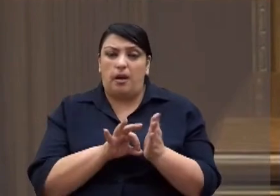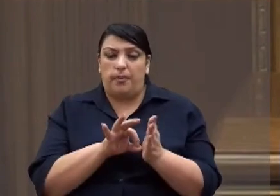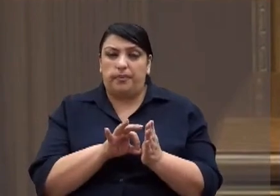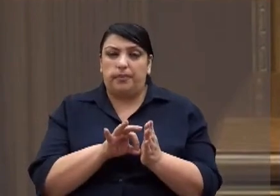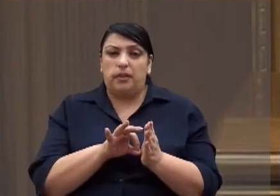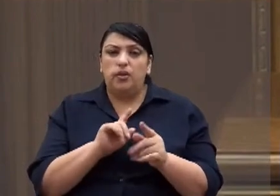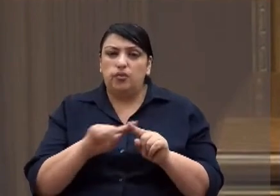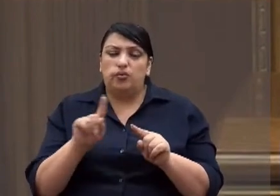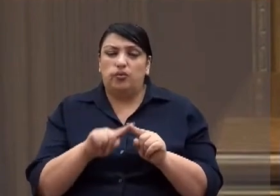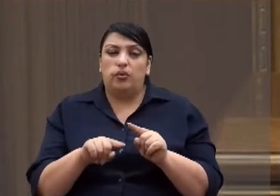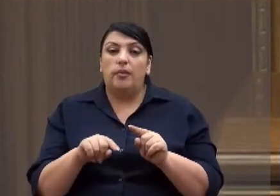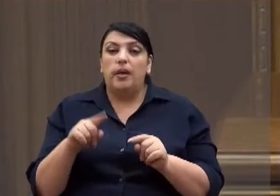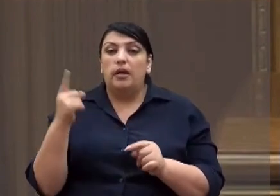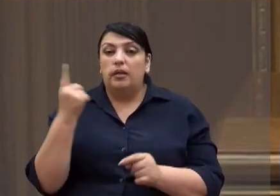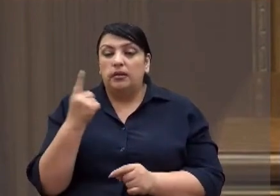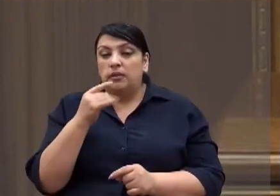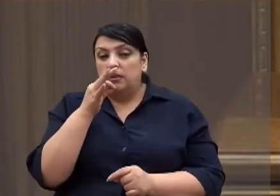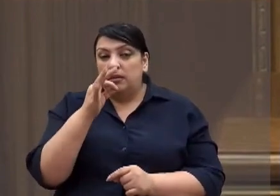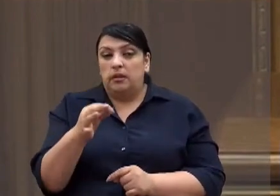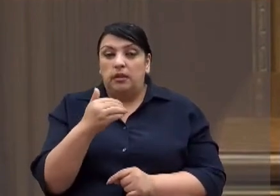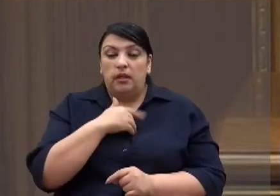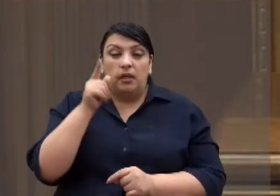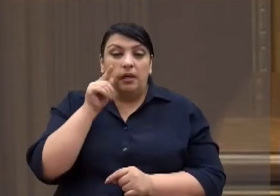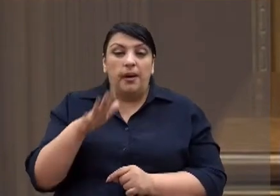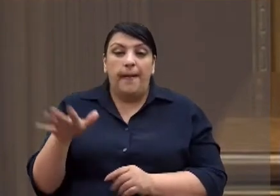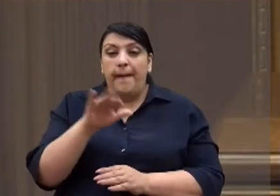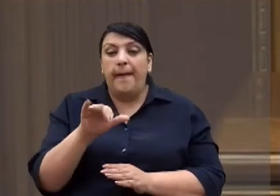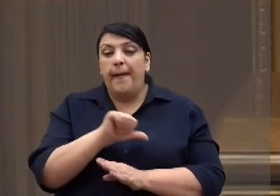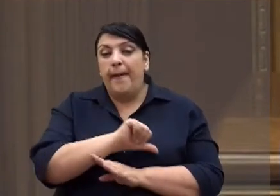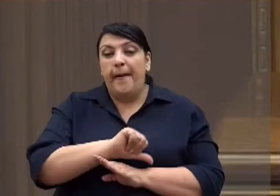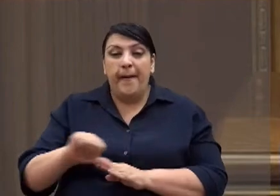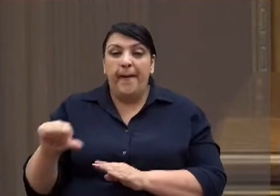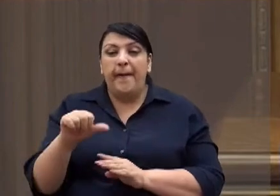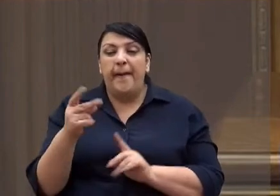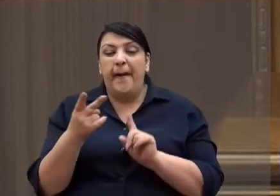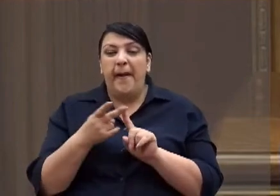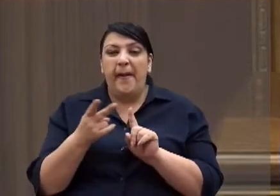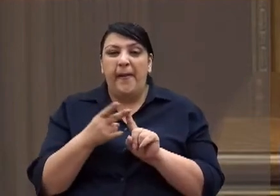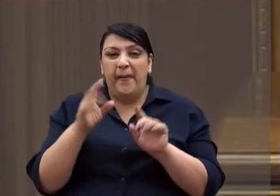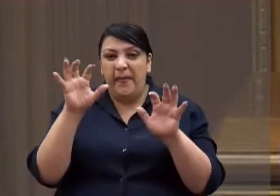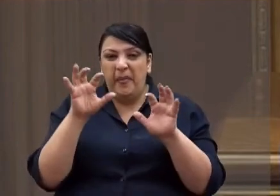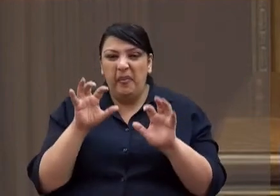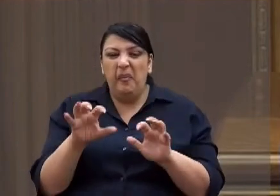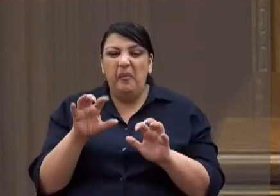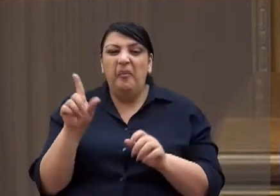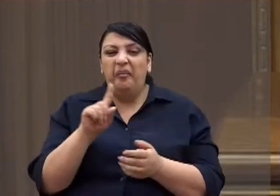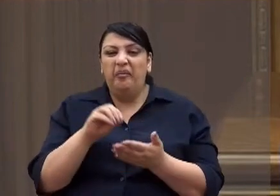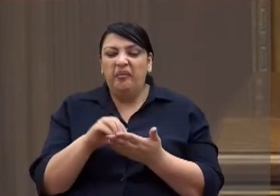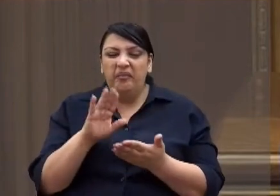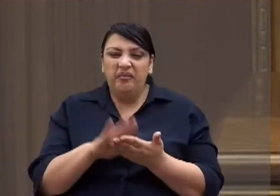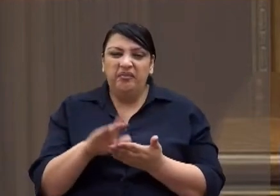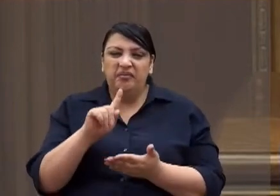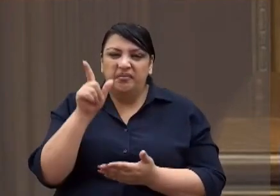Առաջին հերթին պետք է հիշատակեմ Հայաստանի Հանրապետության սահմանադրության երկրորդ հոդվածը, որը ամրագրում է,